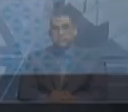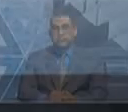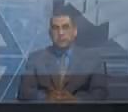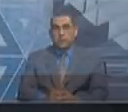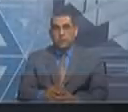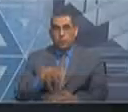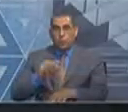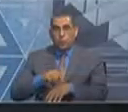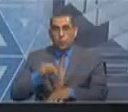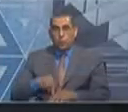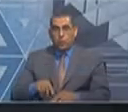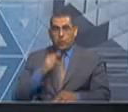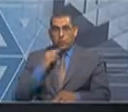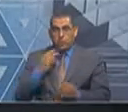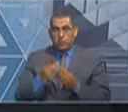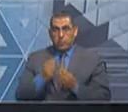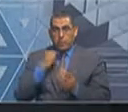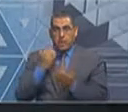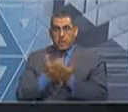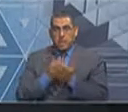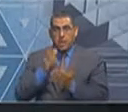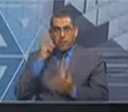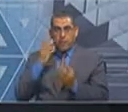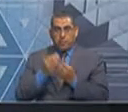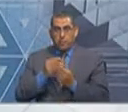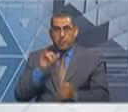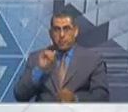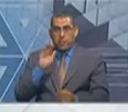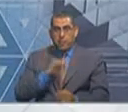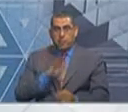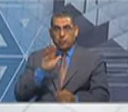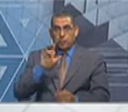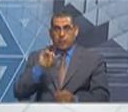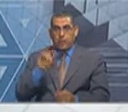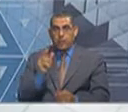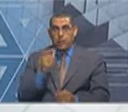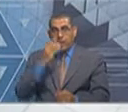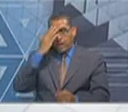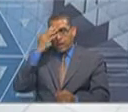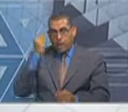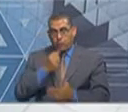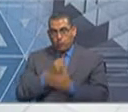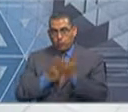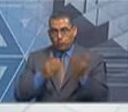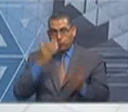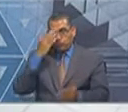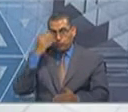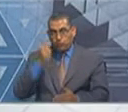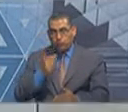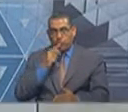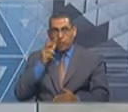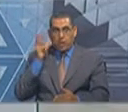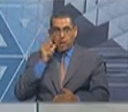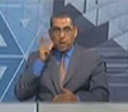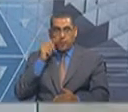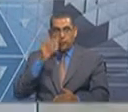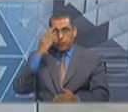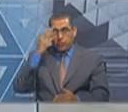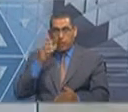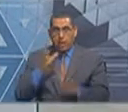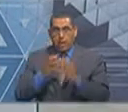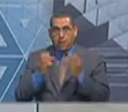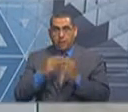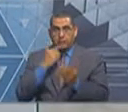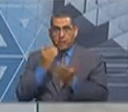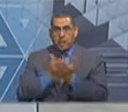والآن مشاهدينا وقفة مع أخبار الاقتصاد والزميل محمد سليمان. أهلا بك. أهلا بك عمرو، شكرا لك. أهلا بكم مشاهدينا الكرام، أخبار